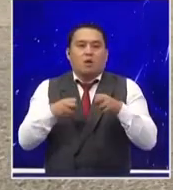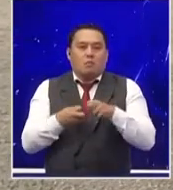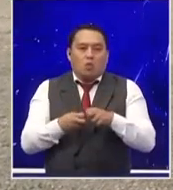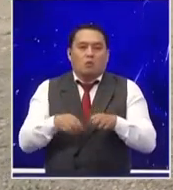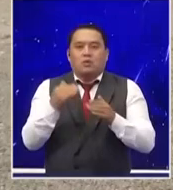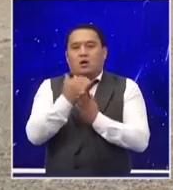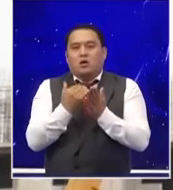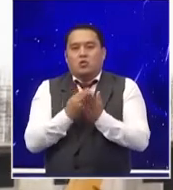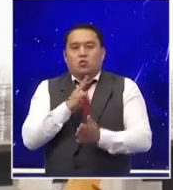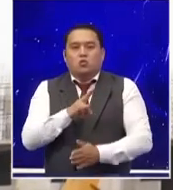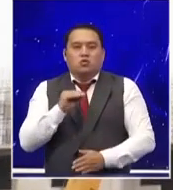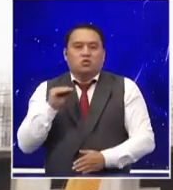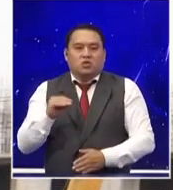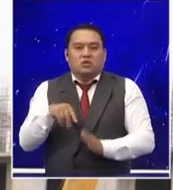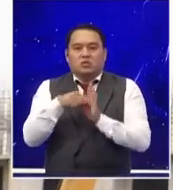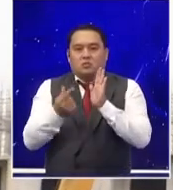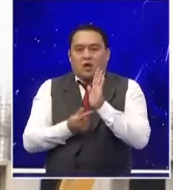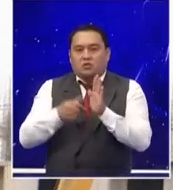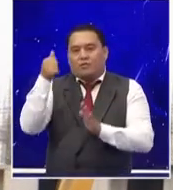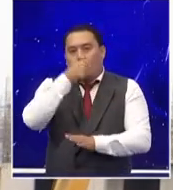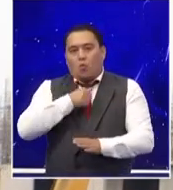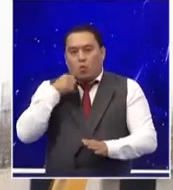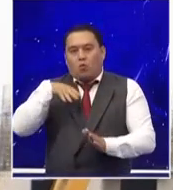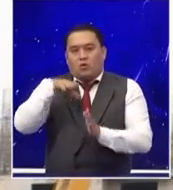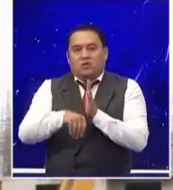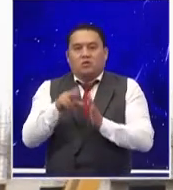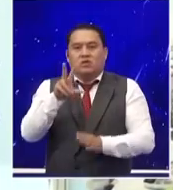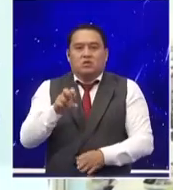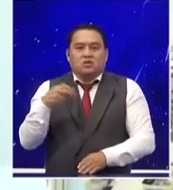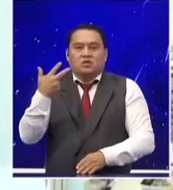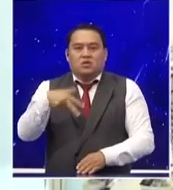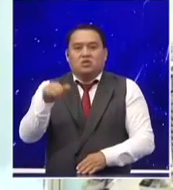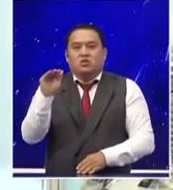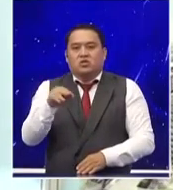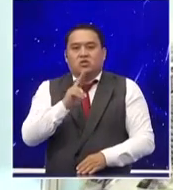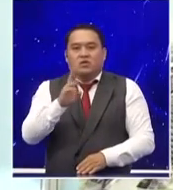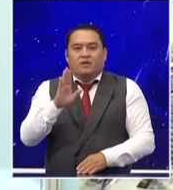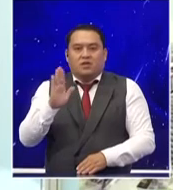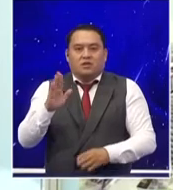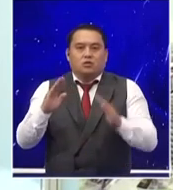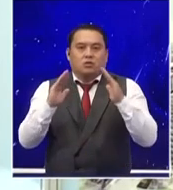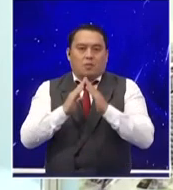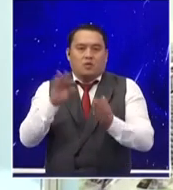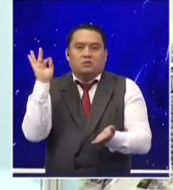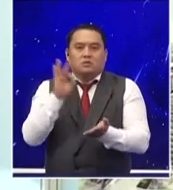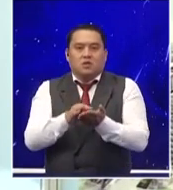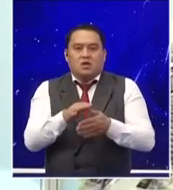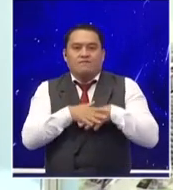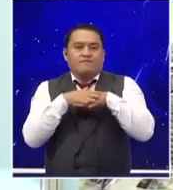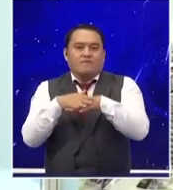посредством программы нурлы джерс 2017 года введена аж 330 тысяч квартир и домов на эти цели выделено